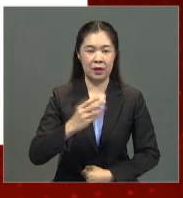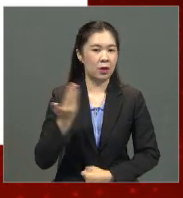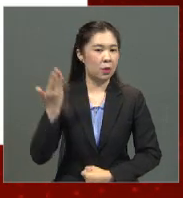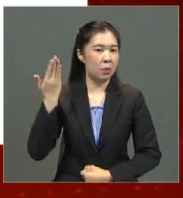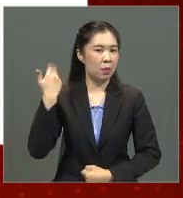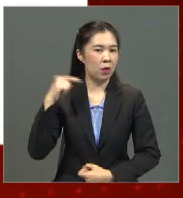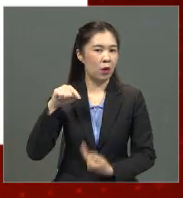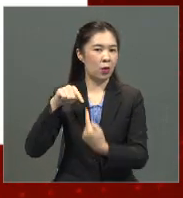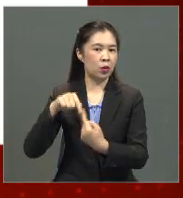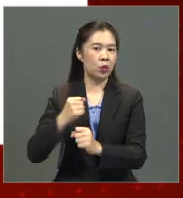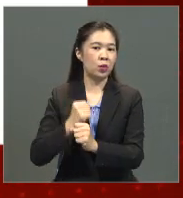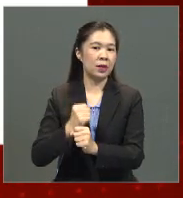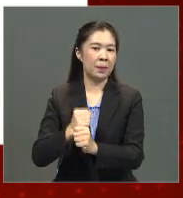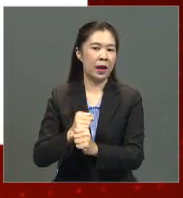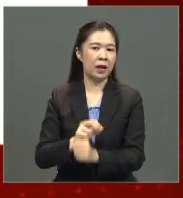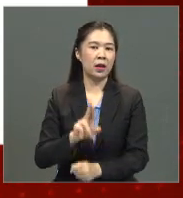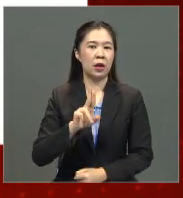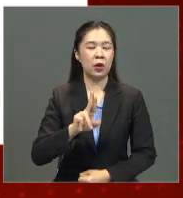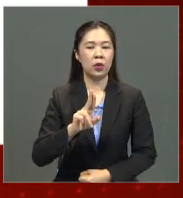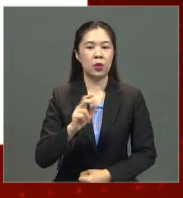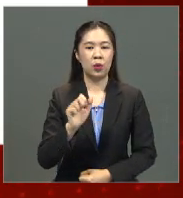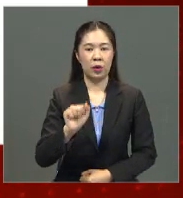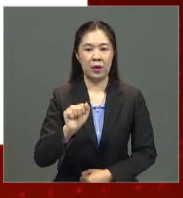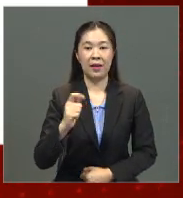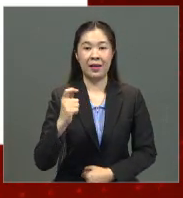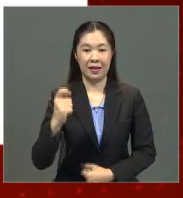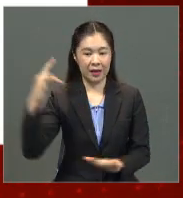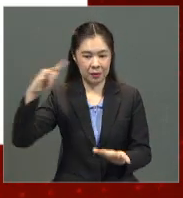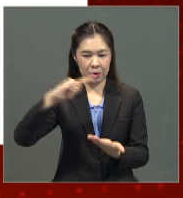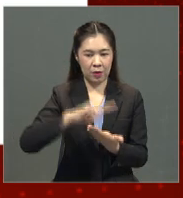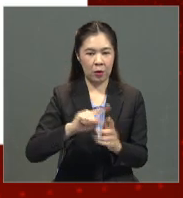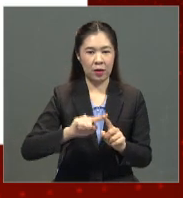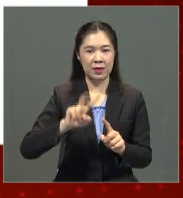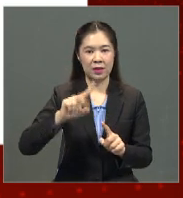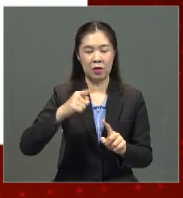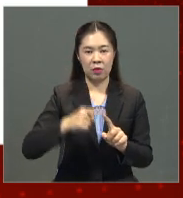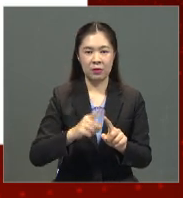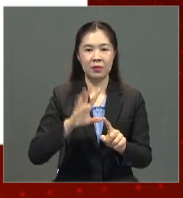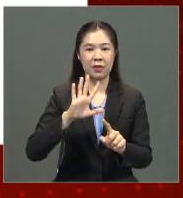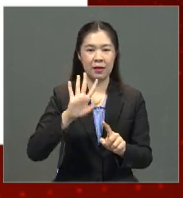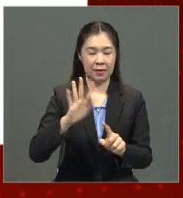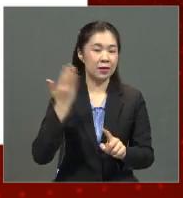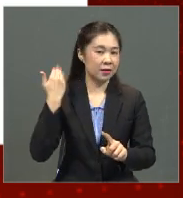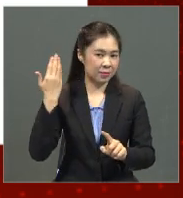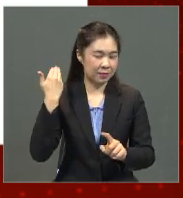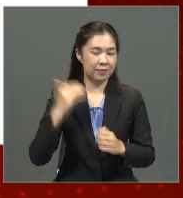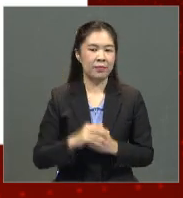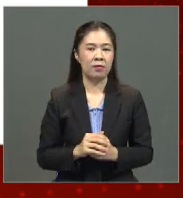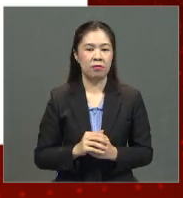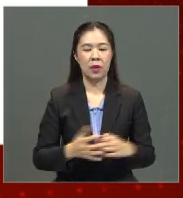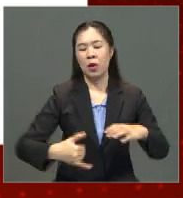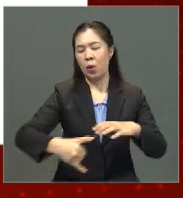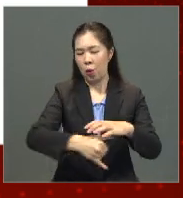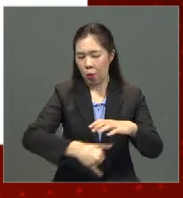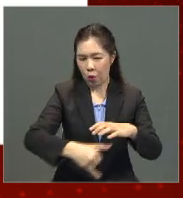ที่สหรัฐอาหรับเอมิเรตส์ uaeนะฮะเดินทางกลับไทยมาตั้งแต่วันที่ 2มิถุนายนนะครับตอนกลับมาเนี่ยก็ไปกับตัว